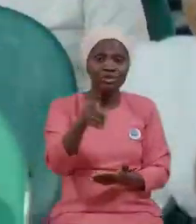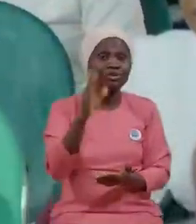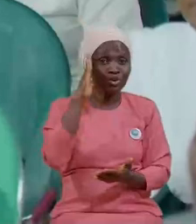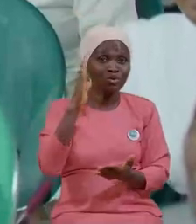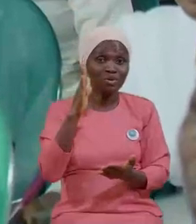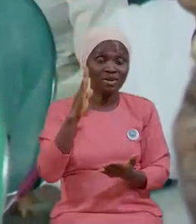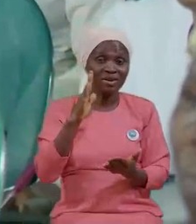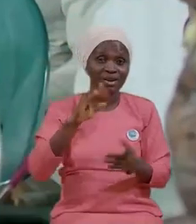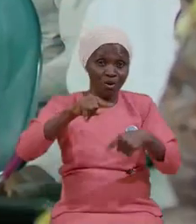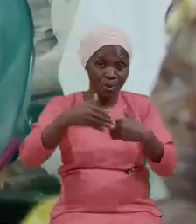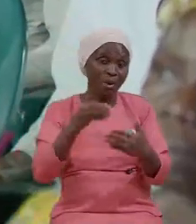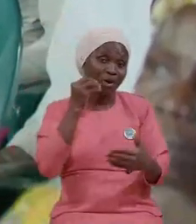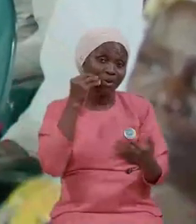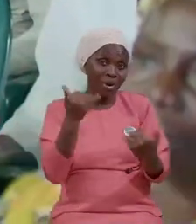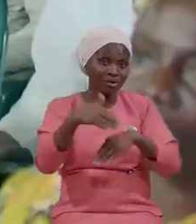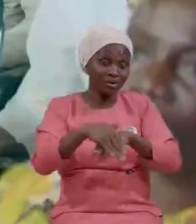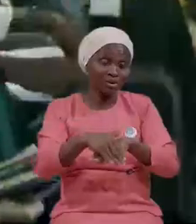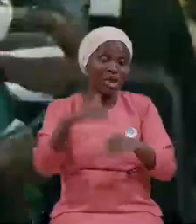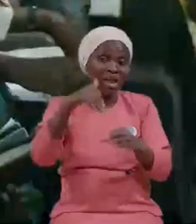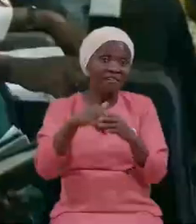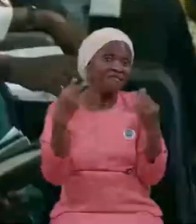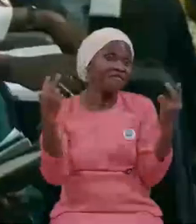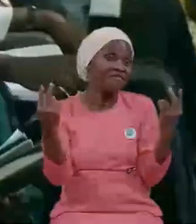la victoire dans ton âme.